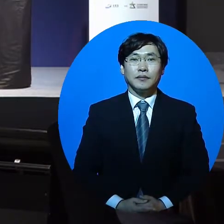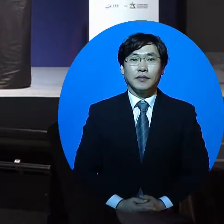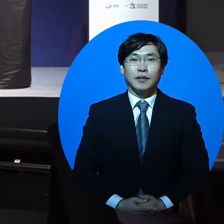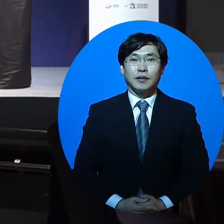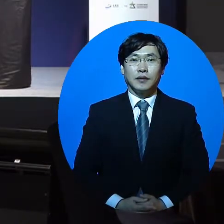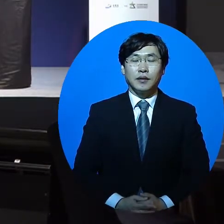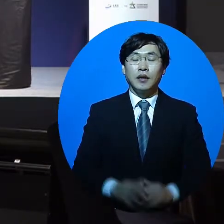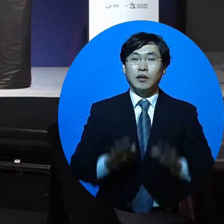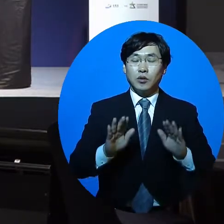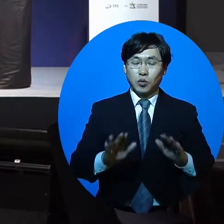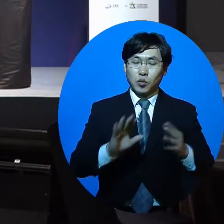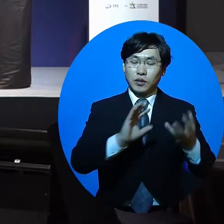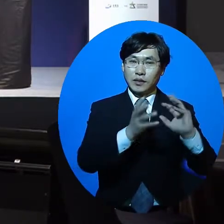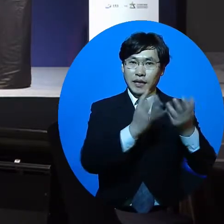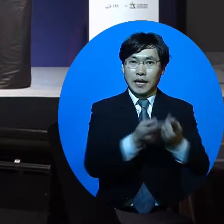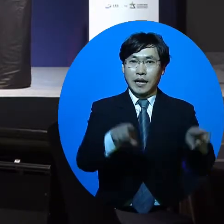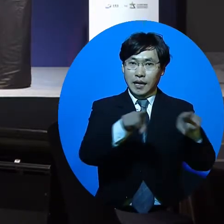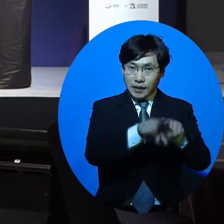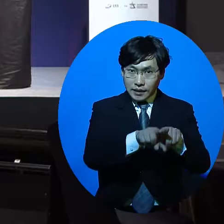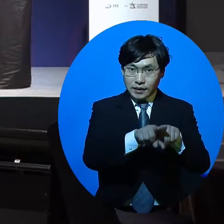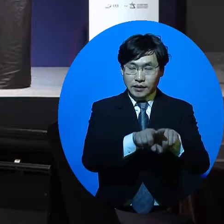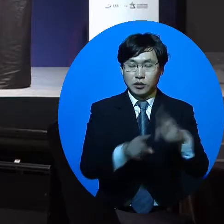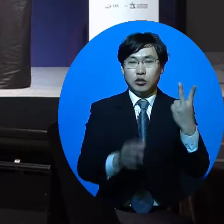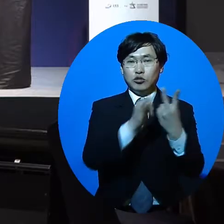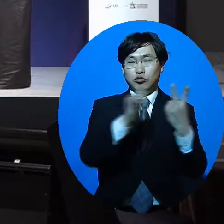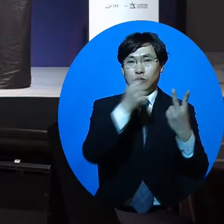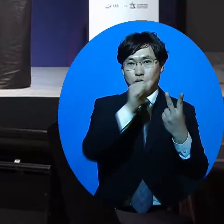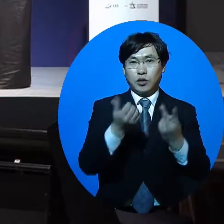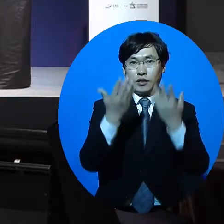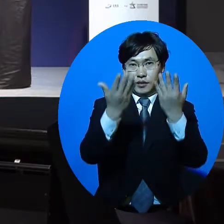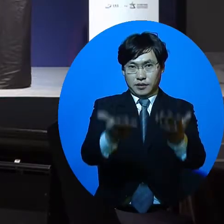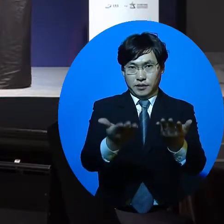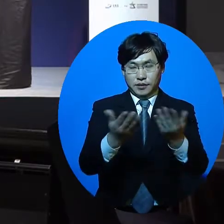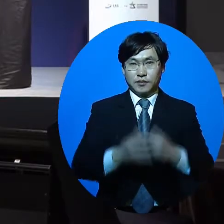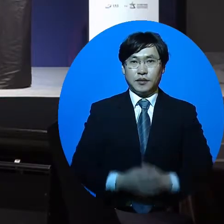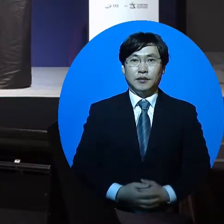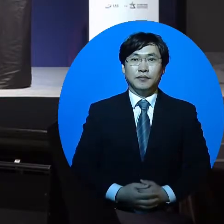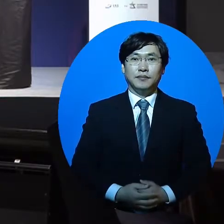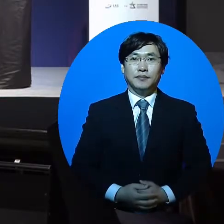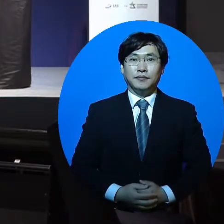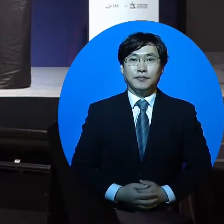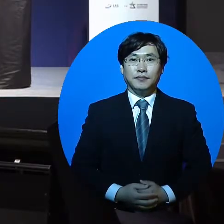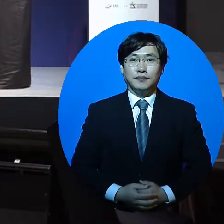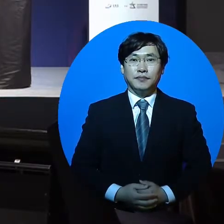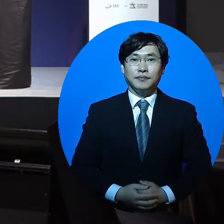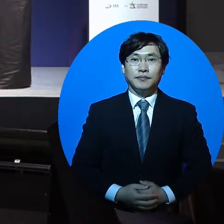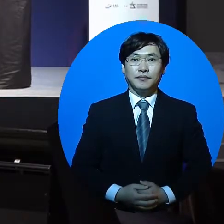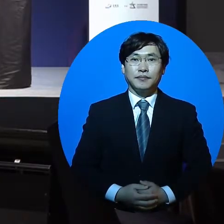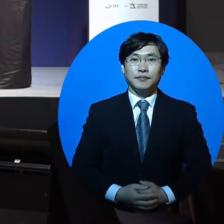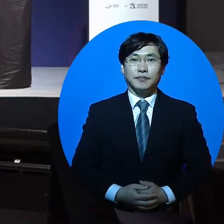패널을 맡게 되실 유은주 원주시 장애인체육회 사무국장님 소개해 드리겠습니다.